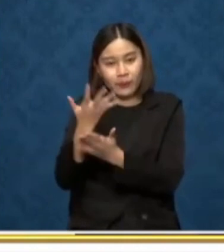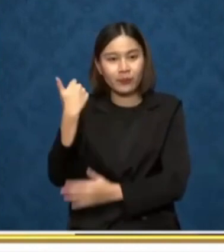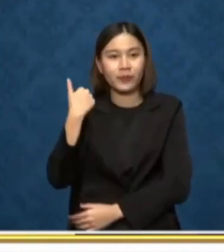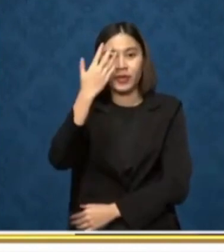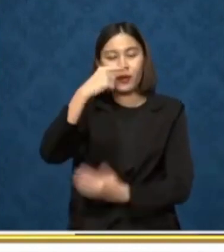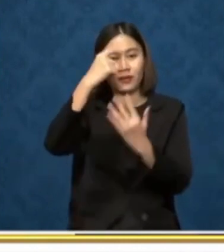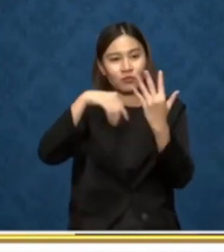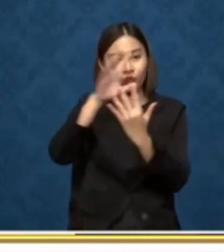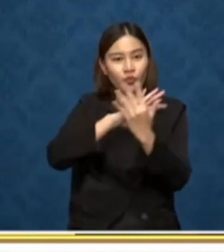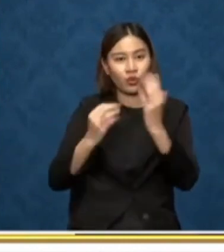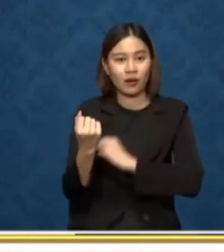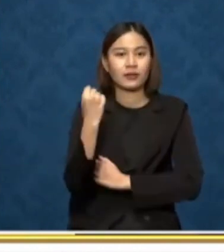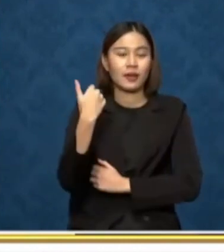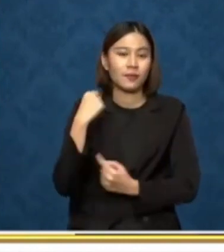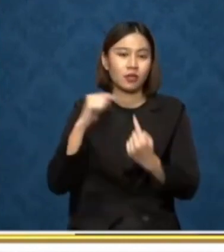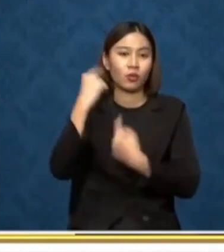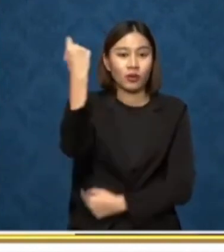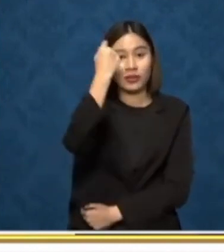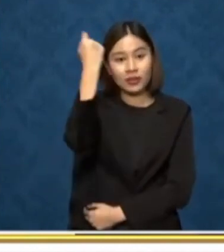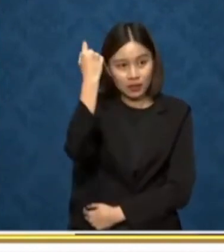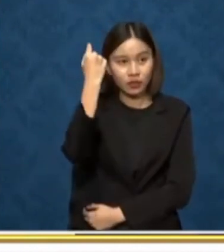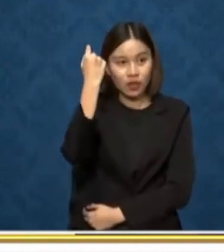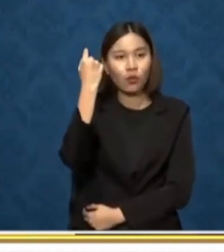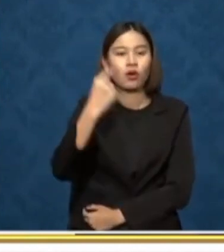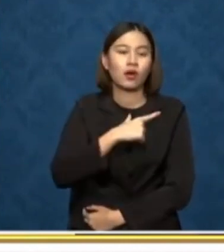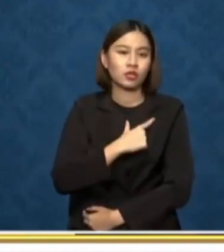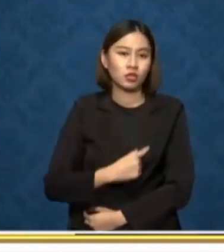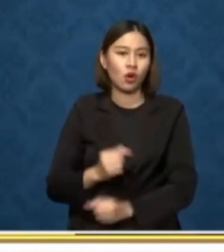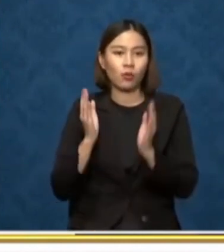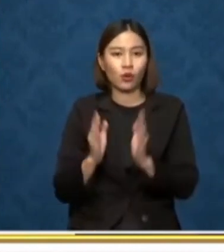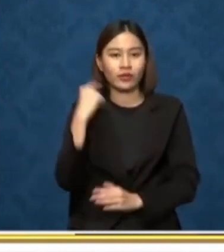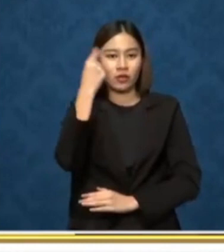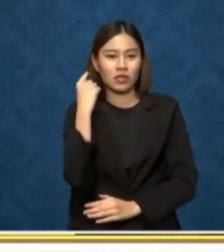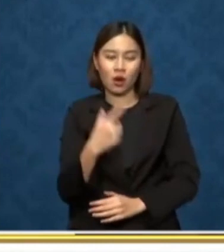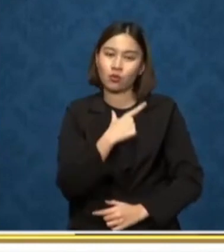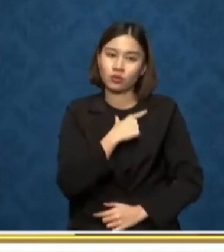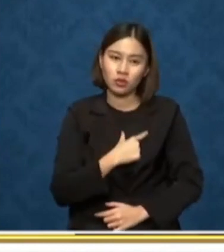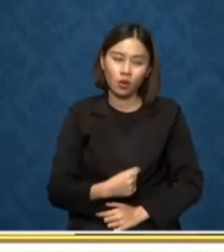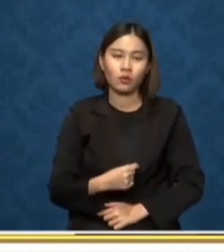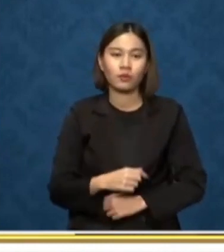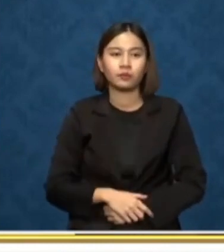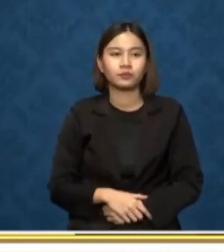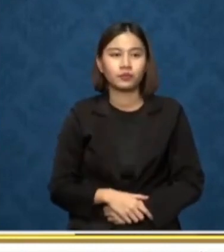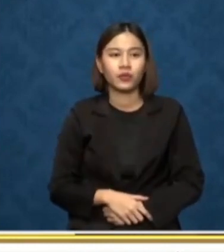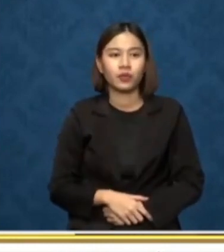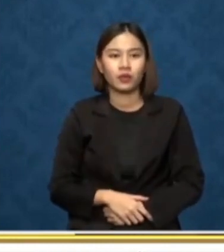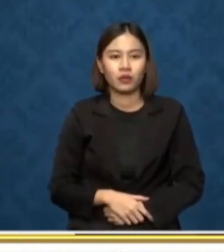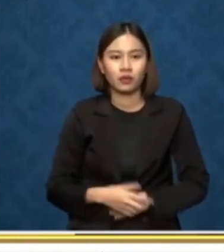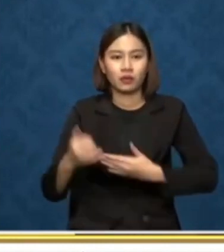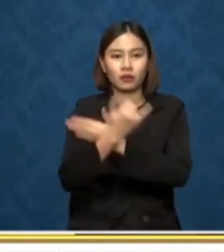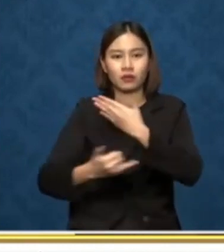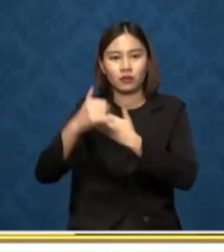ยมีศักยภาพด้านการท่องเที่ยวสูงและเป็นที่นิยมของนักท่องเที่ยวทั้งประเทศและในต่างประเท